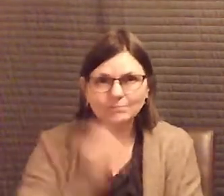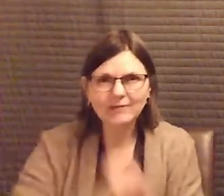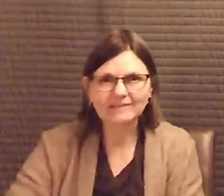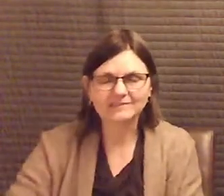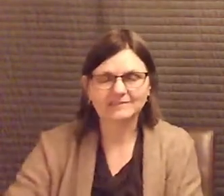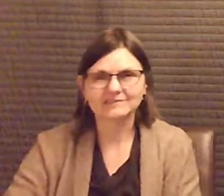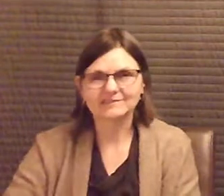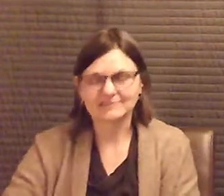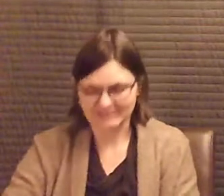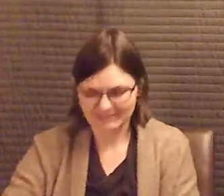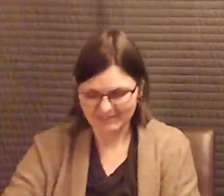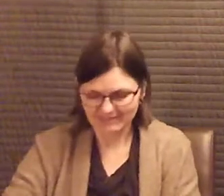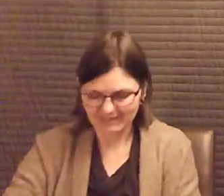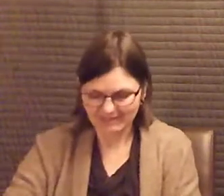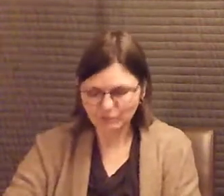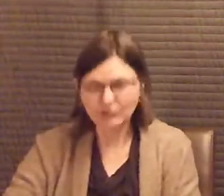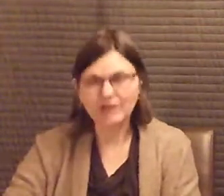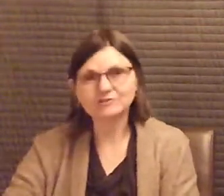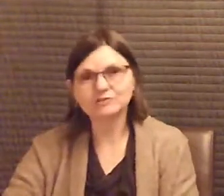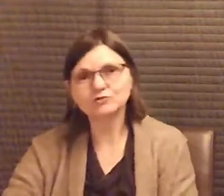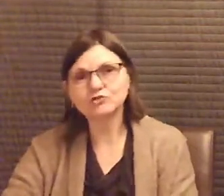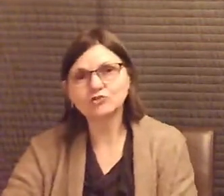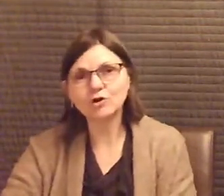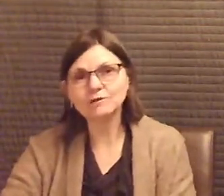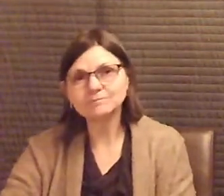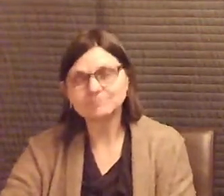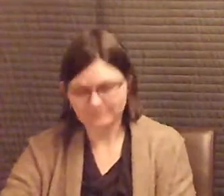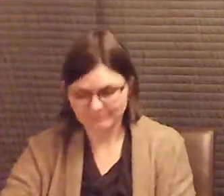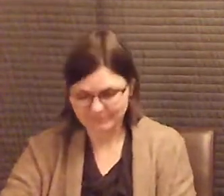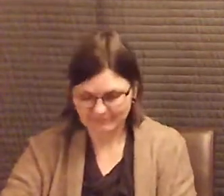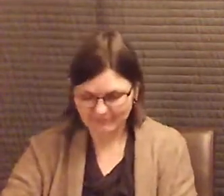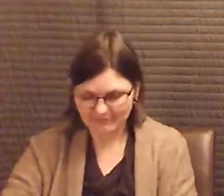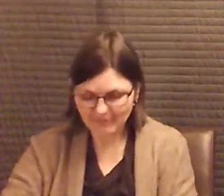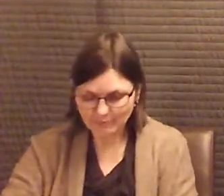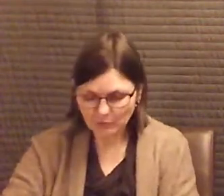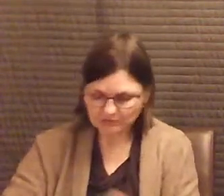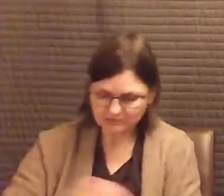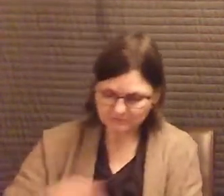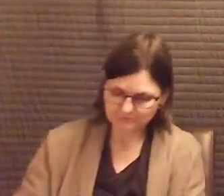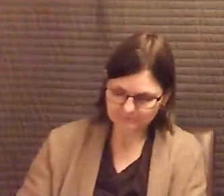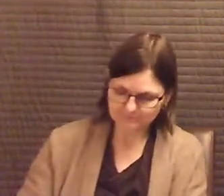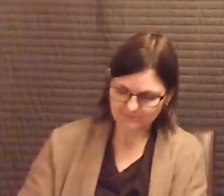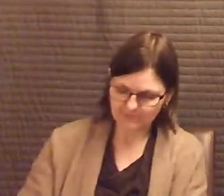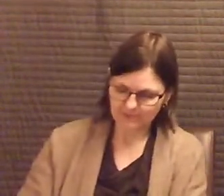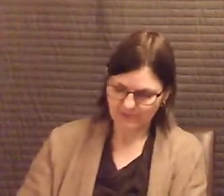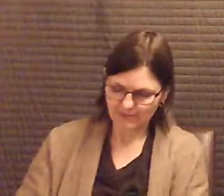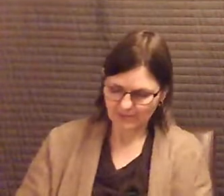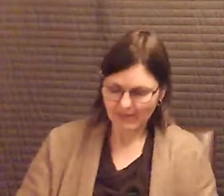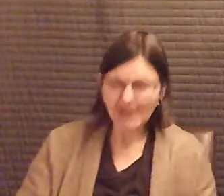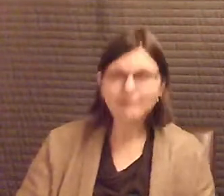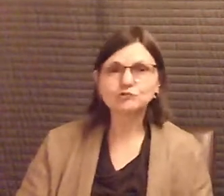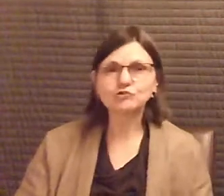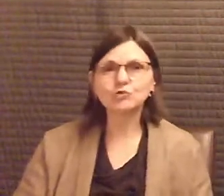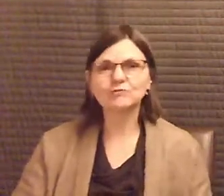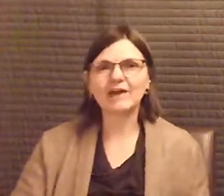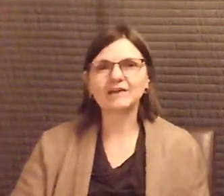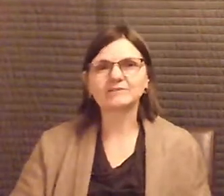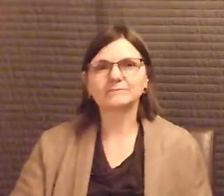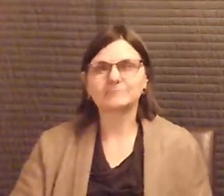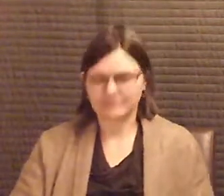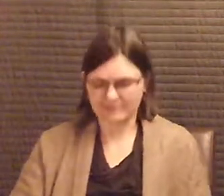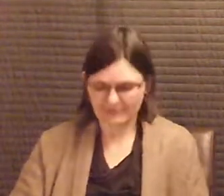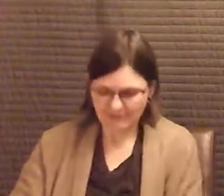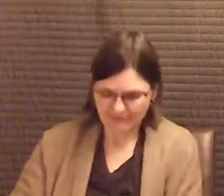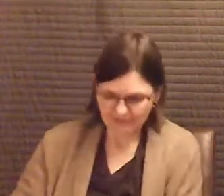prijzen en welzijn en toe als ze toen ze zo'n god en dividenden en hij versloeg het hij